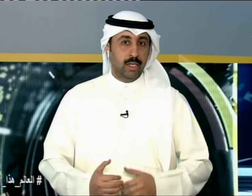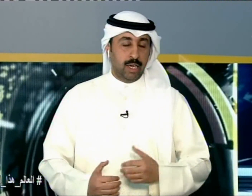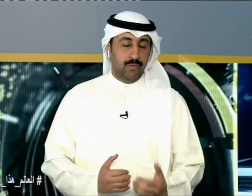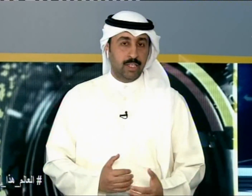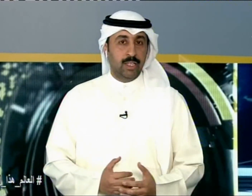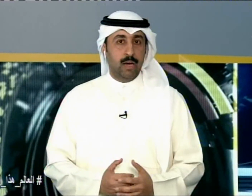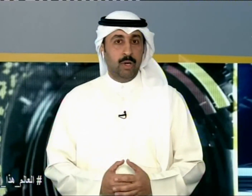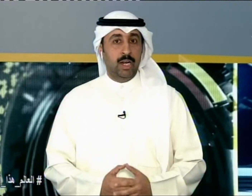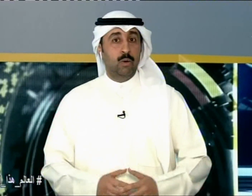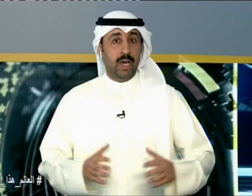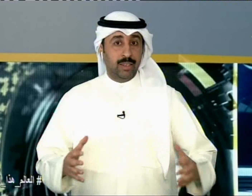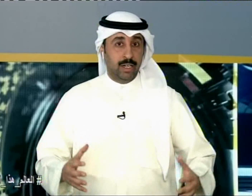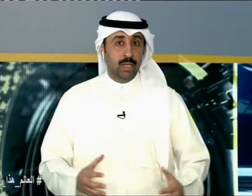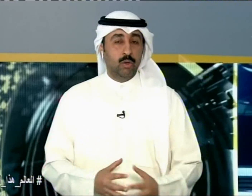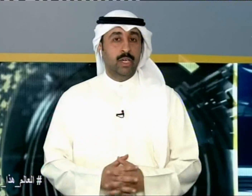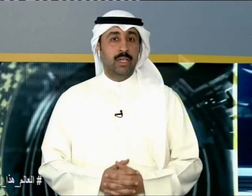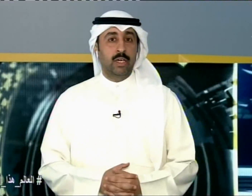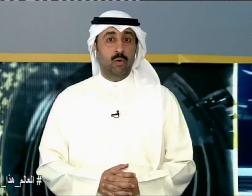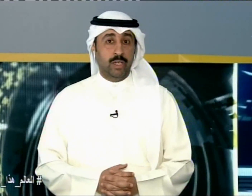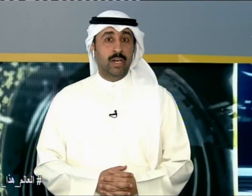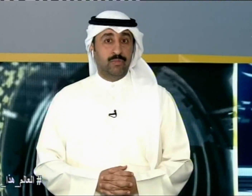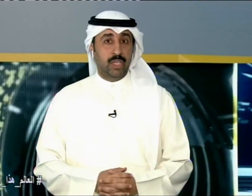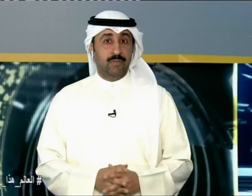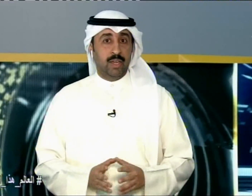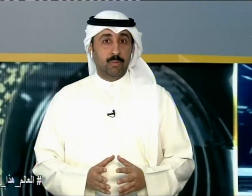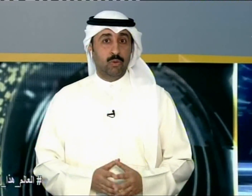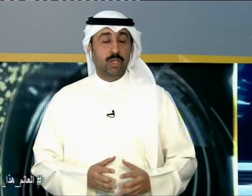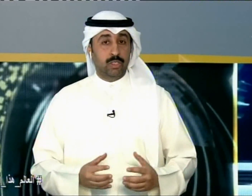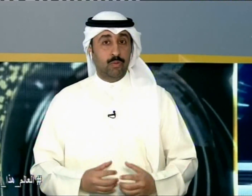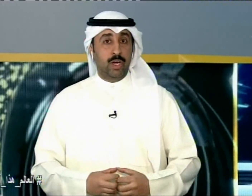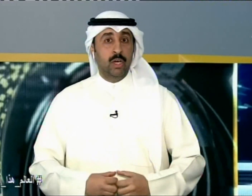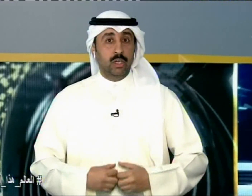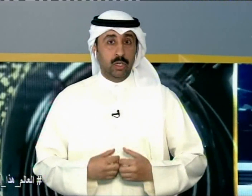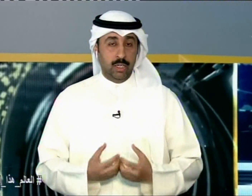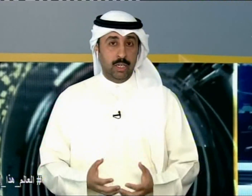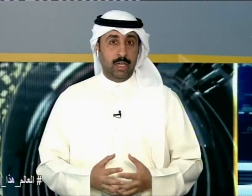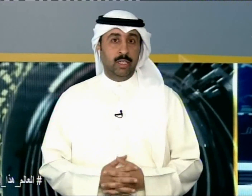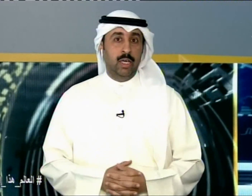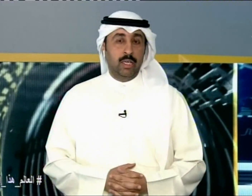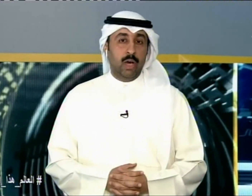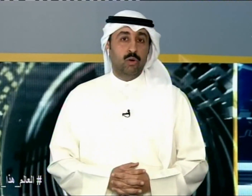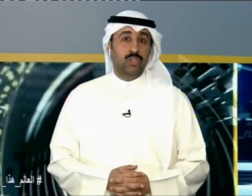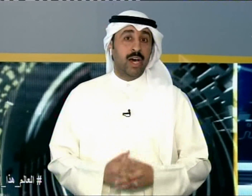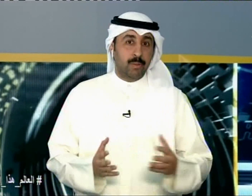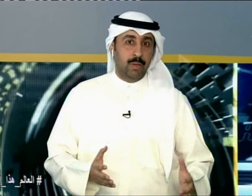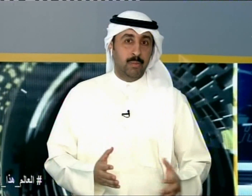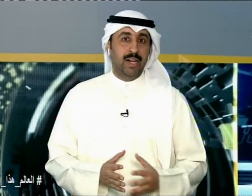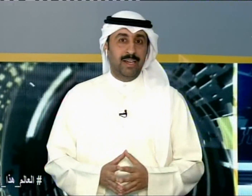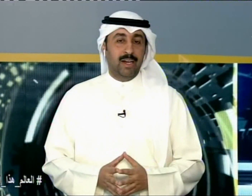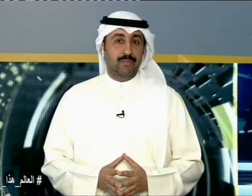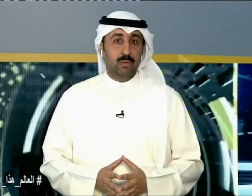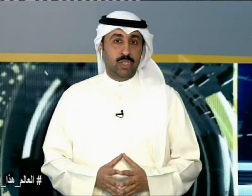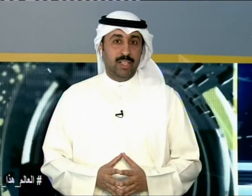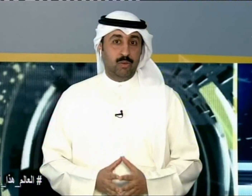أيضا كيفية التعامل عليها، وأيضا هناك رؤية نفسية في هذا الموضوع سوف يعني يأخذ جانب